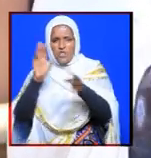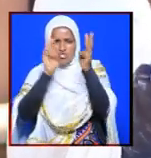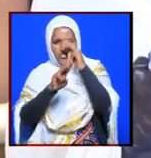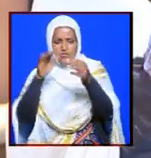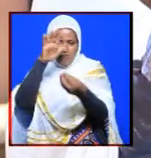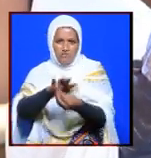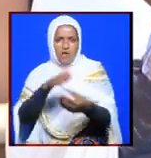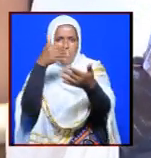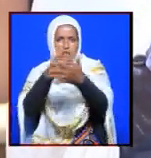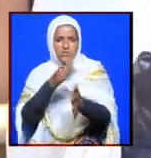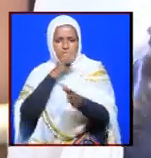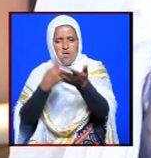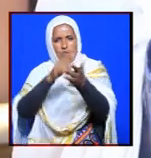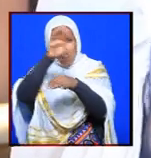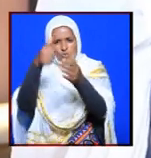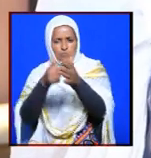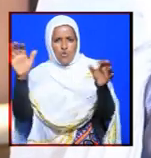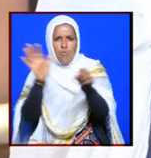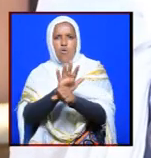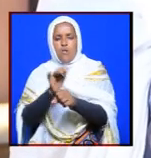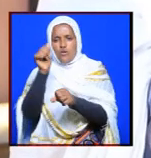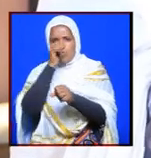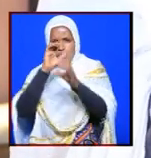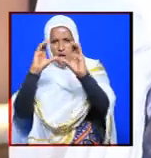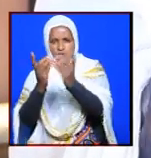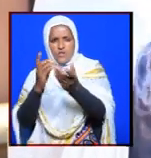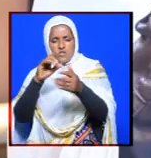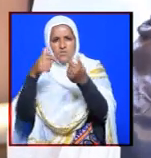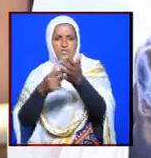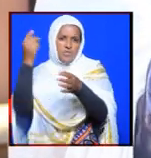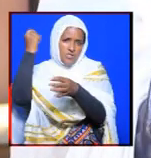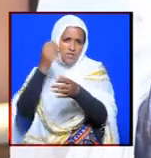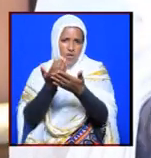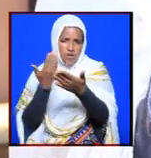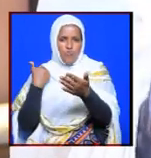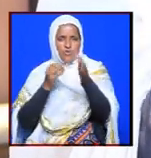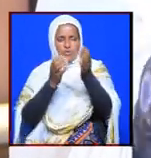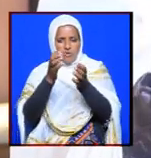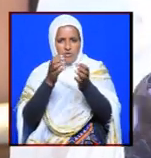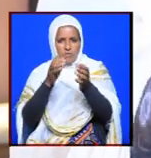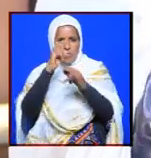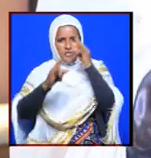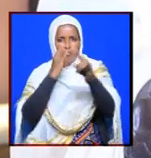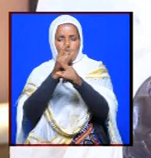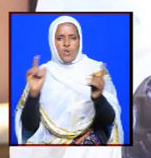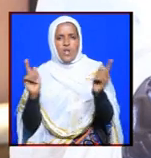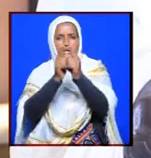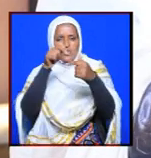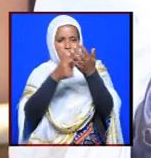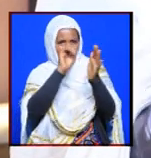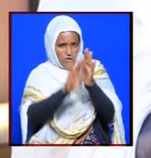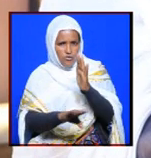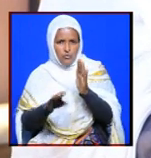ላይ ግፍ አላደረገችም። ስለዚህ ይህን ሁሉ የምታሟላ ኢትዮጵያ ስለሆነች አሁን ደግሞ ጥንት የነበሩት ፍለጋዎች በዘመኑ